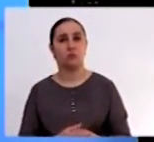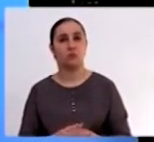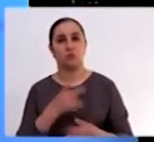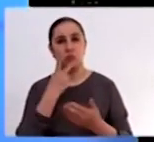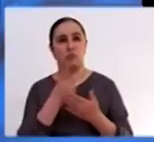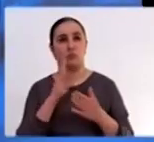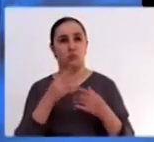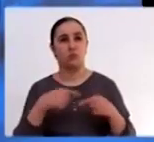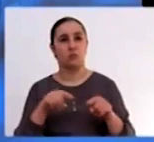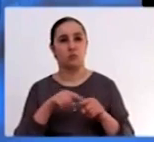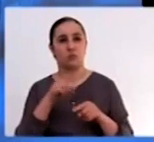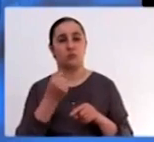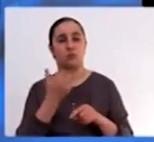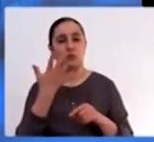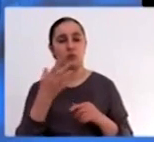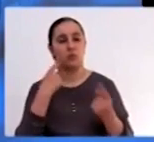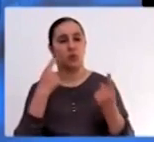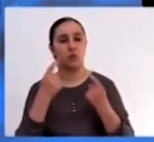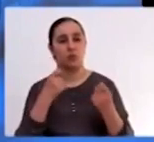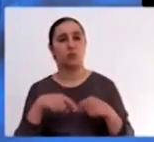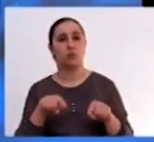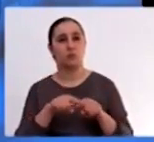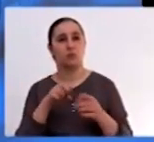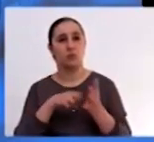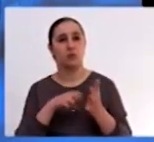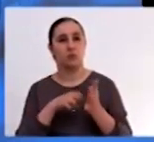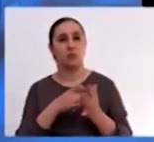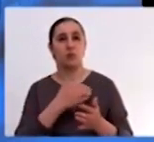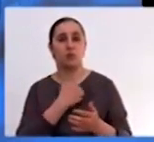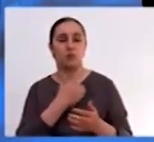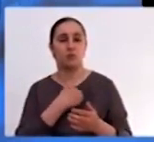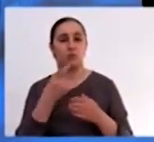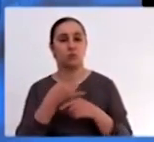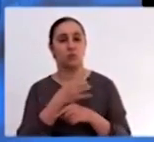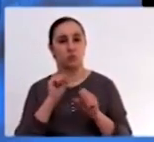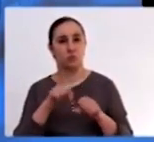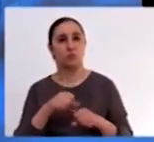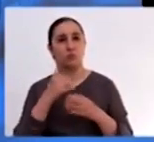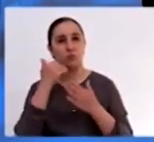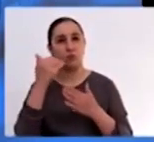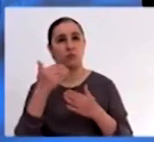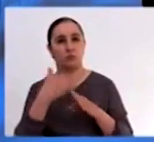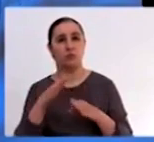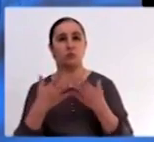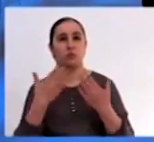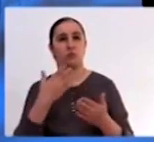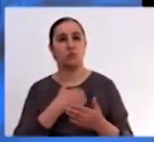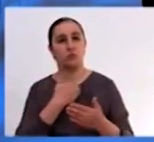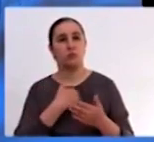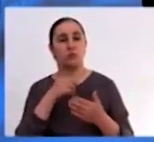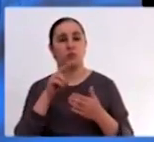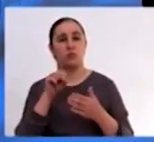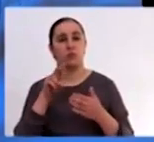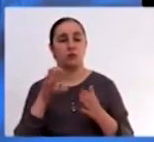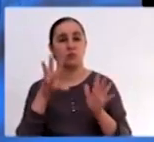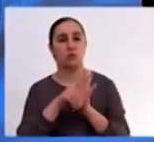Ko'rishingiz mumkin, bu yerda ham yana bir qancha ma'lumotlar. Endi xatni xohlasangiz o'chirishingiz mumkin tepa qismda, xohlasangiz papkaga